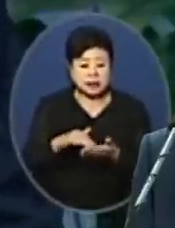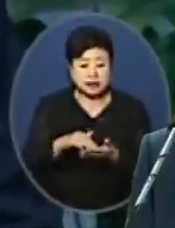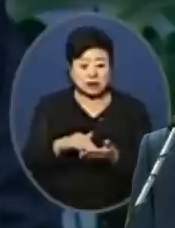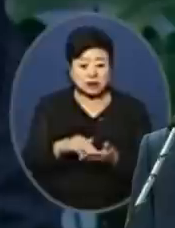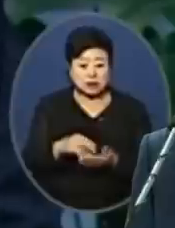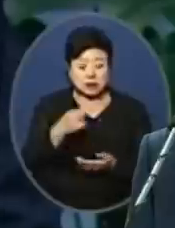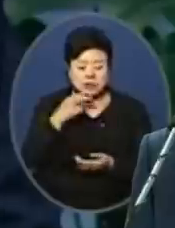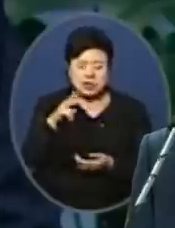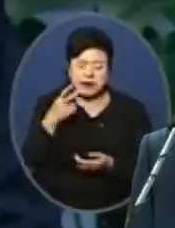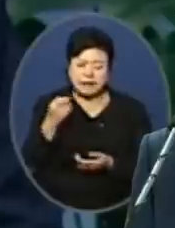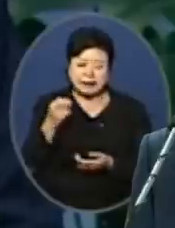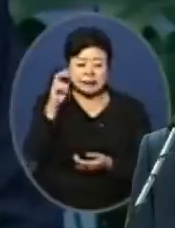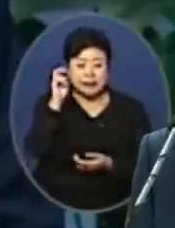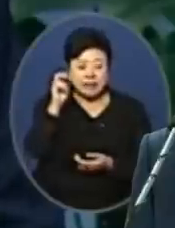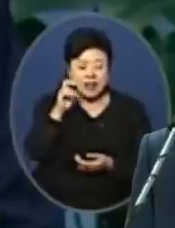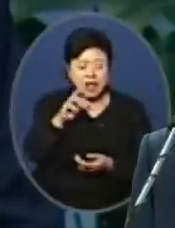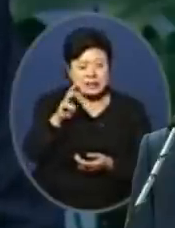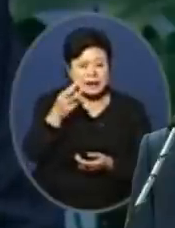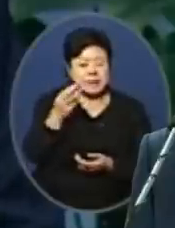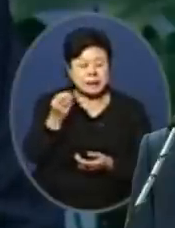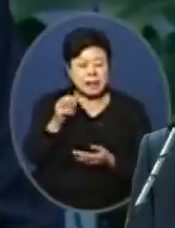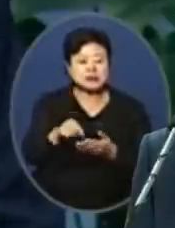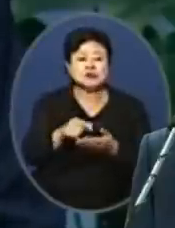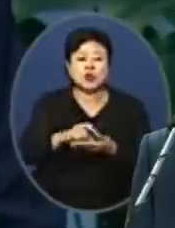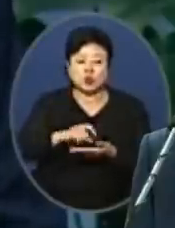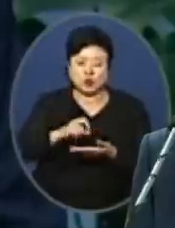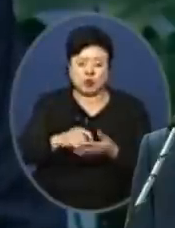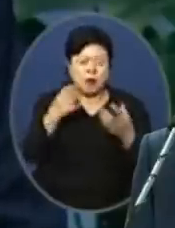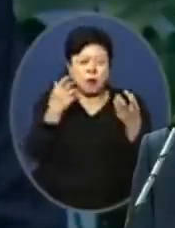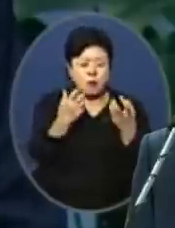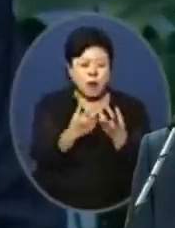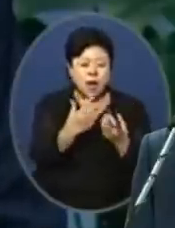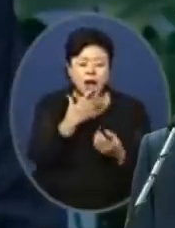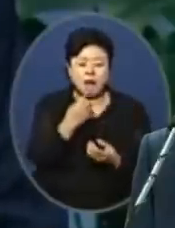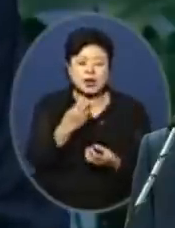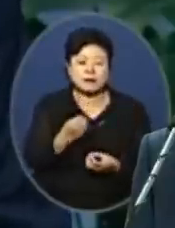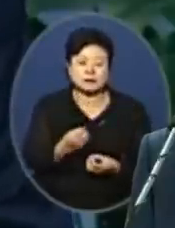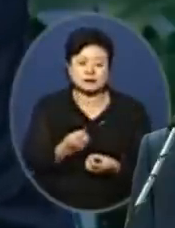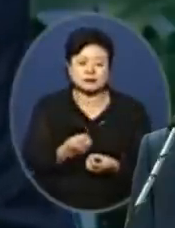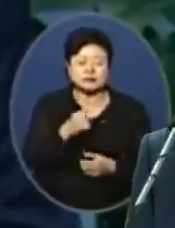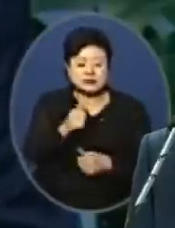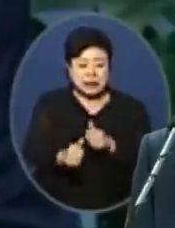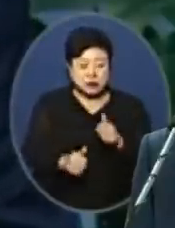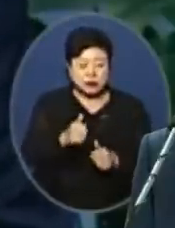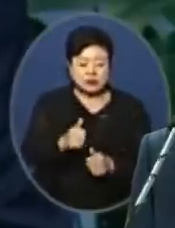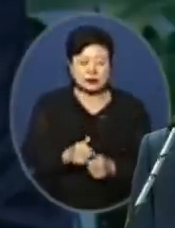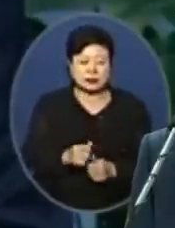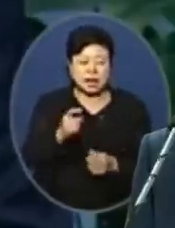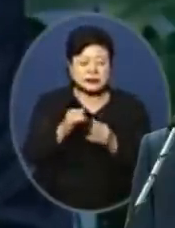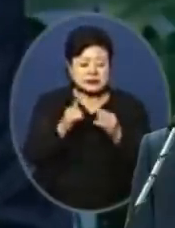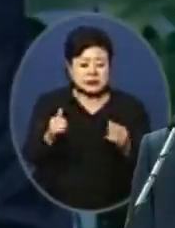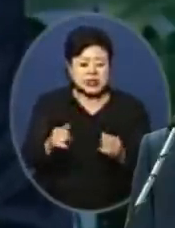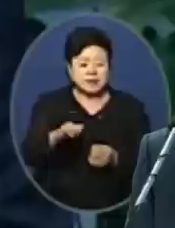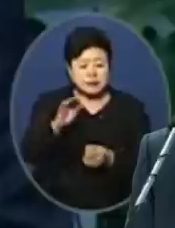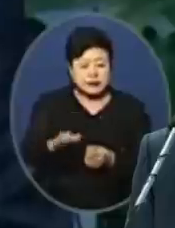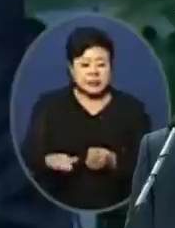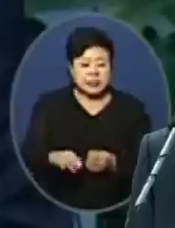않지만 200만에서 300만 명이 되었습니다. 아브라함 자손이 한 사람